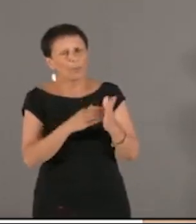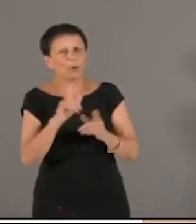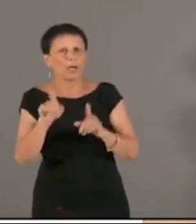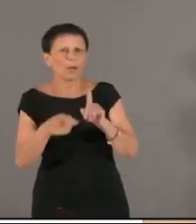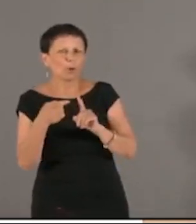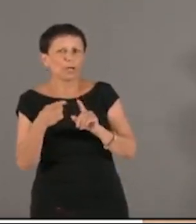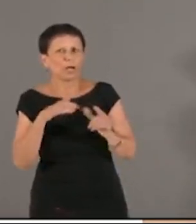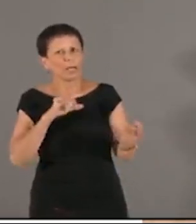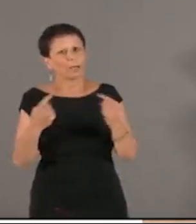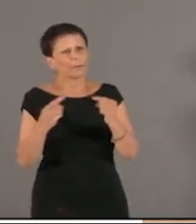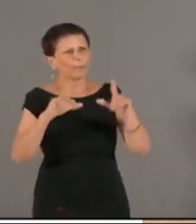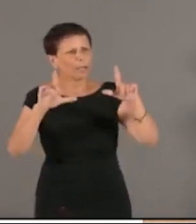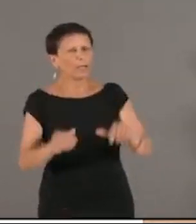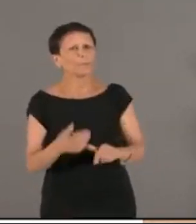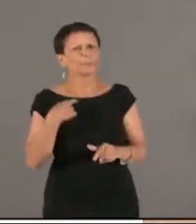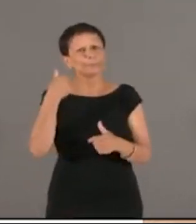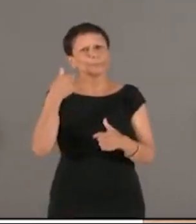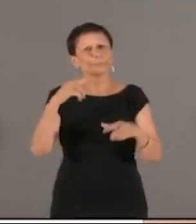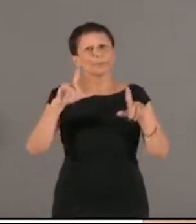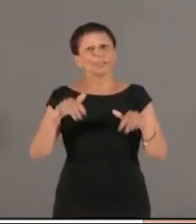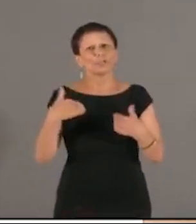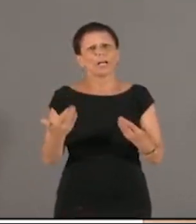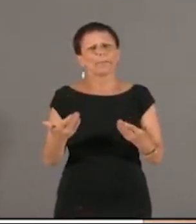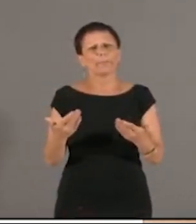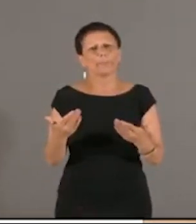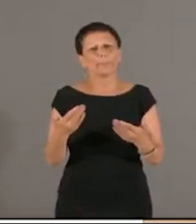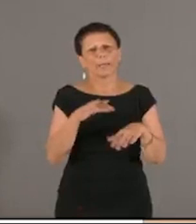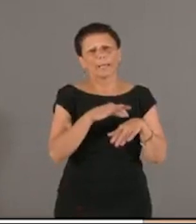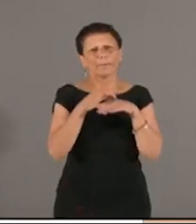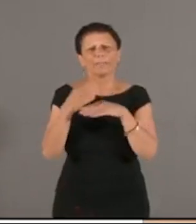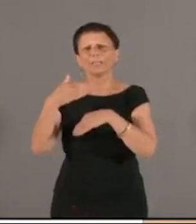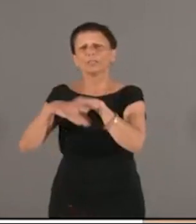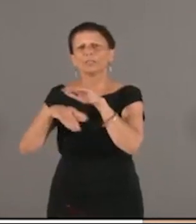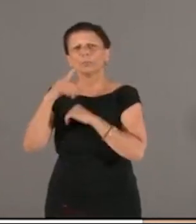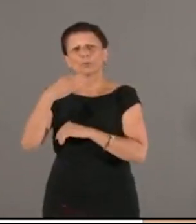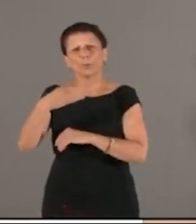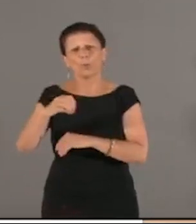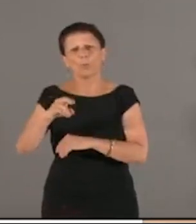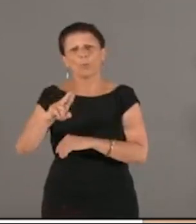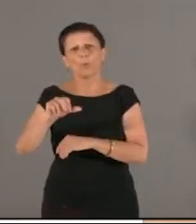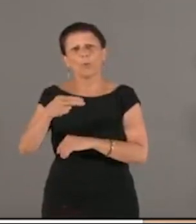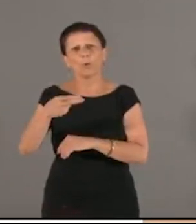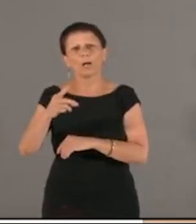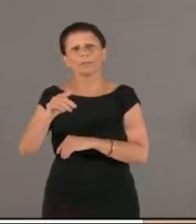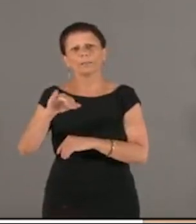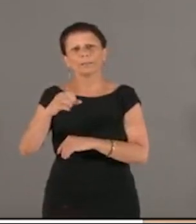Monsieur le maire, j'étais il y a quelques jours un des invités sur le plateau de Jean-Marc Morandini parce que l'actualité